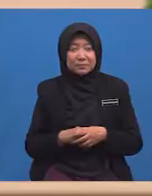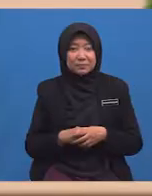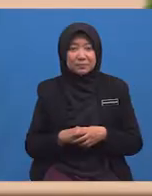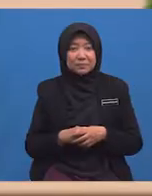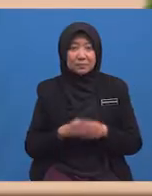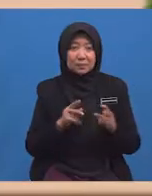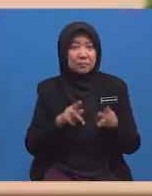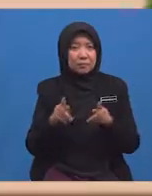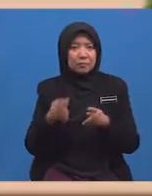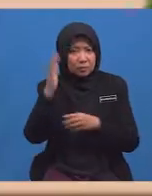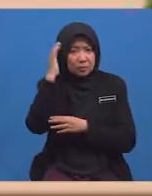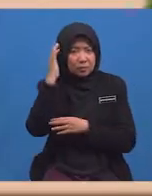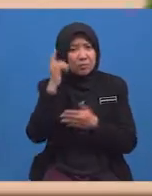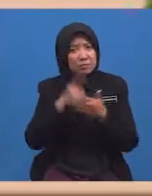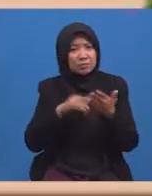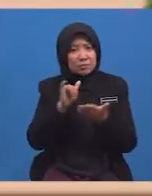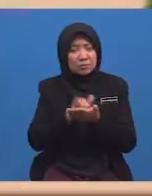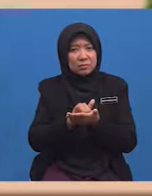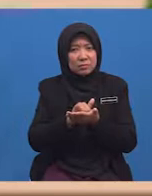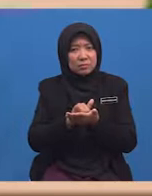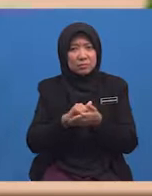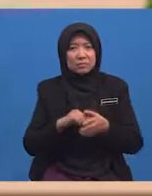Anak-anak pelajar tahu apa itu susun lapis masyarakat?